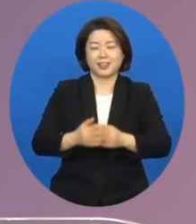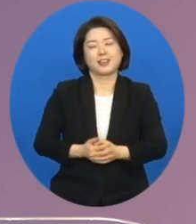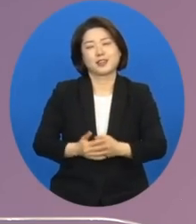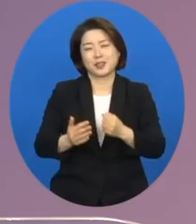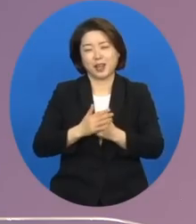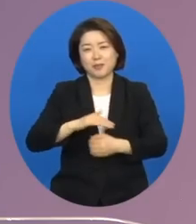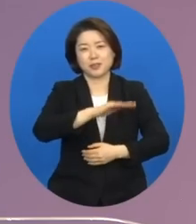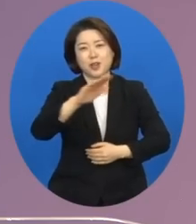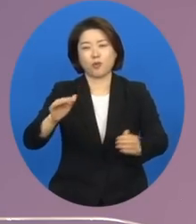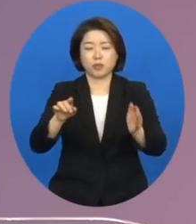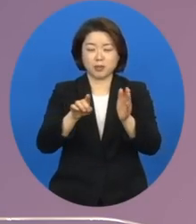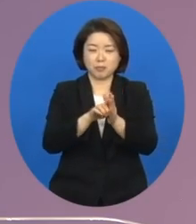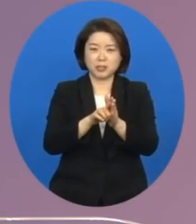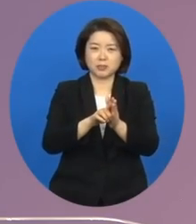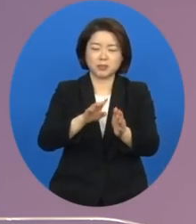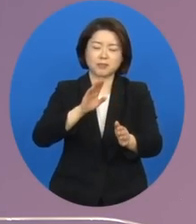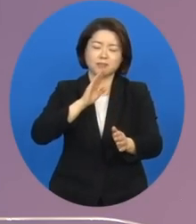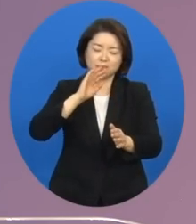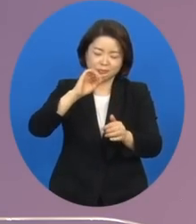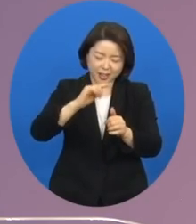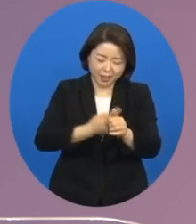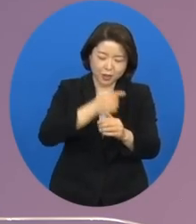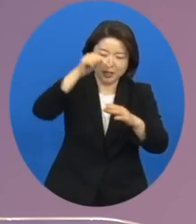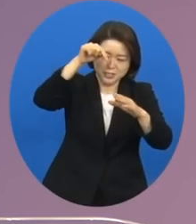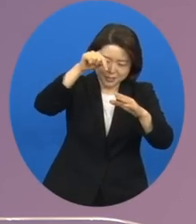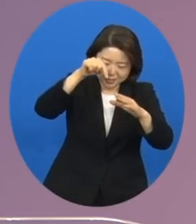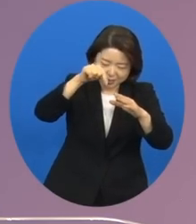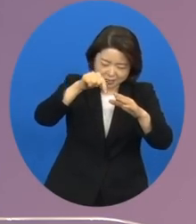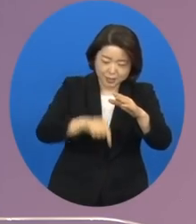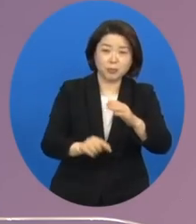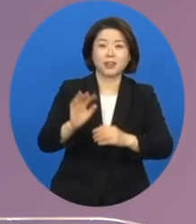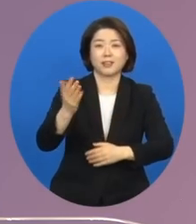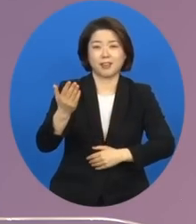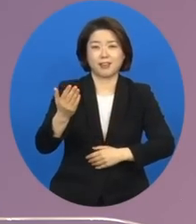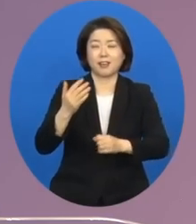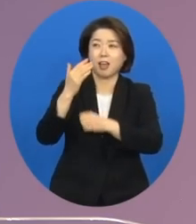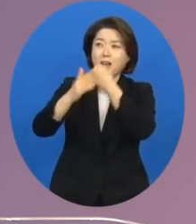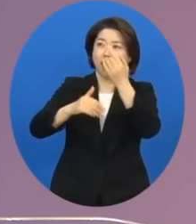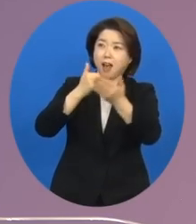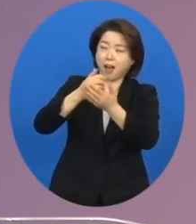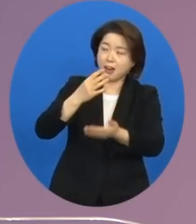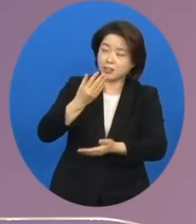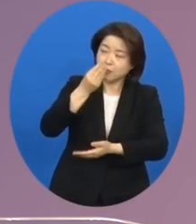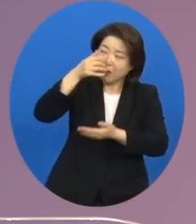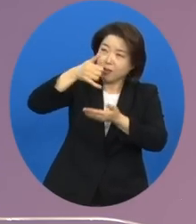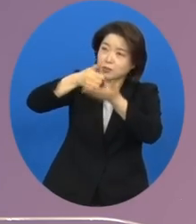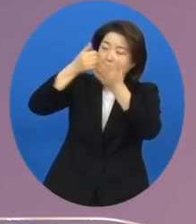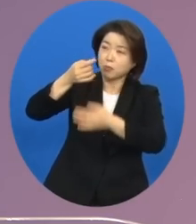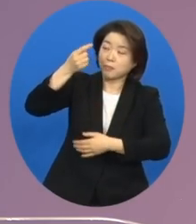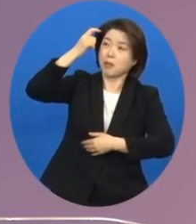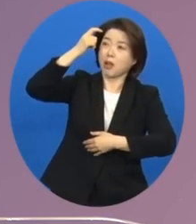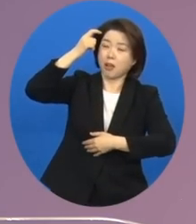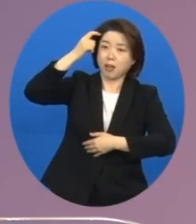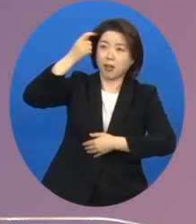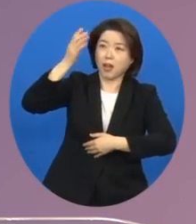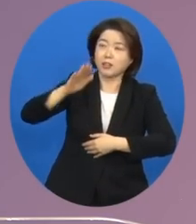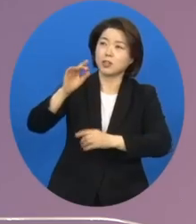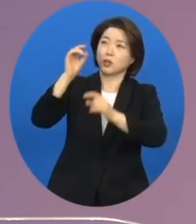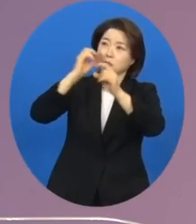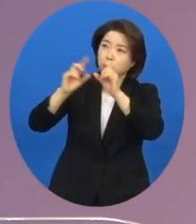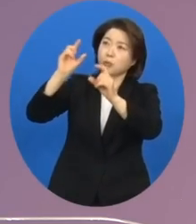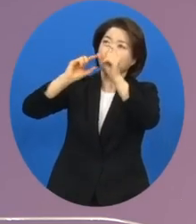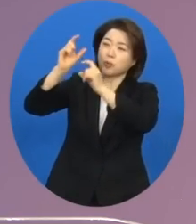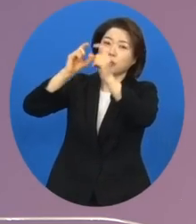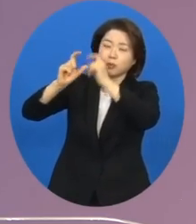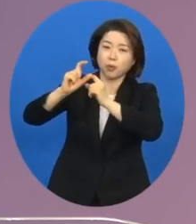우리의 믿음이 깊어질 수밖에 없죠 너무나 하나님의 성품을 깨달은 줄 알았는데 더 깊은 성품을 알게 되고